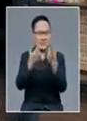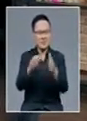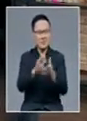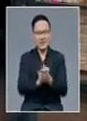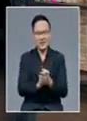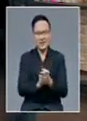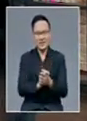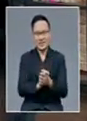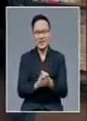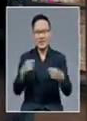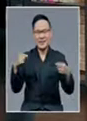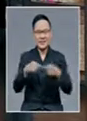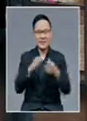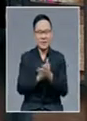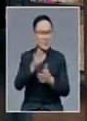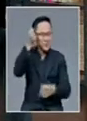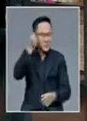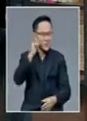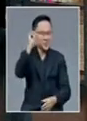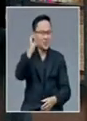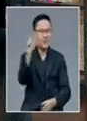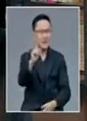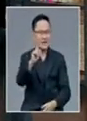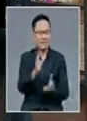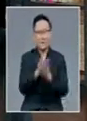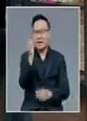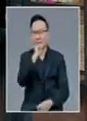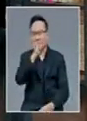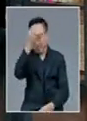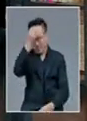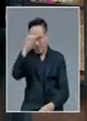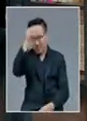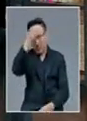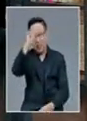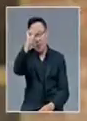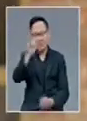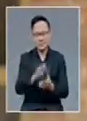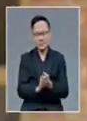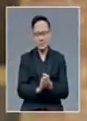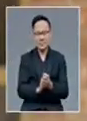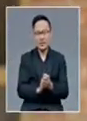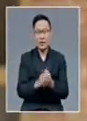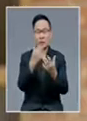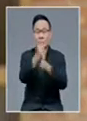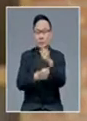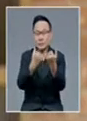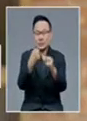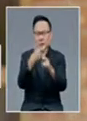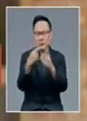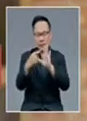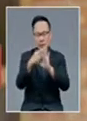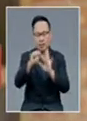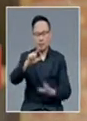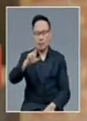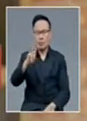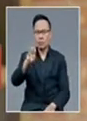เลยเหรอ เกิดทันแน่นอนใช่ไหม เดี๋ยวหยิบบัตรประชาชนขึ้นมาวางให้ด ูที่สุดกันเลยนะคะคือปรากฏว่ามีงานประจำปีค่ะเขาจัดกันมาทุกปีนะคะปี